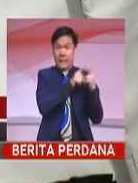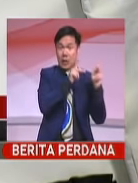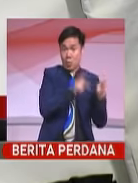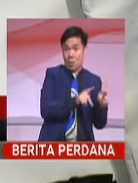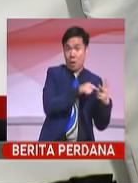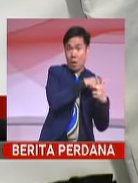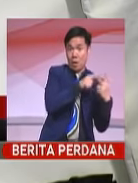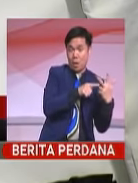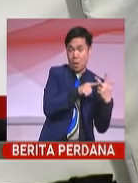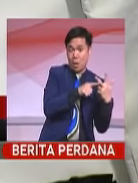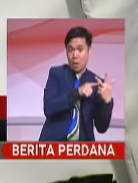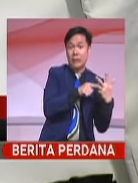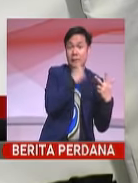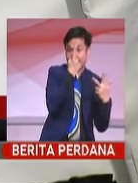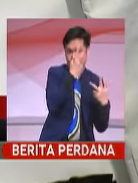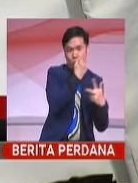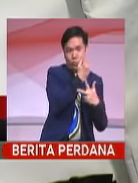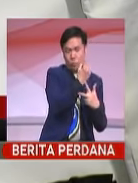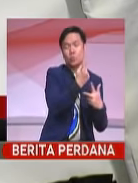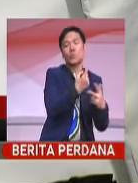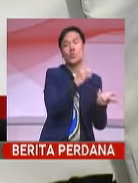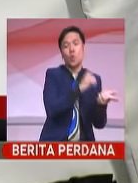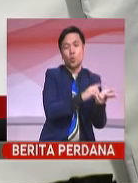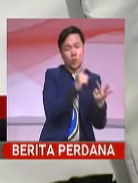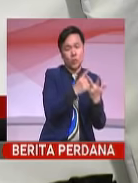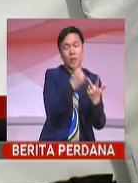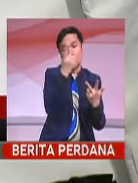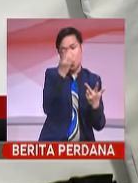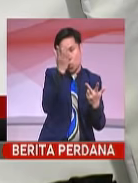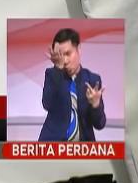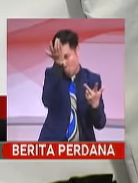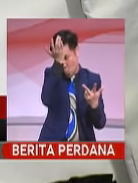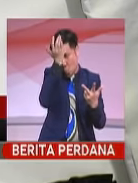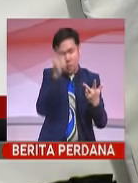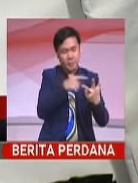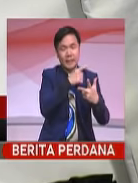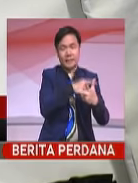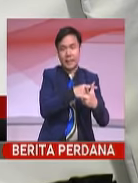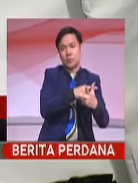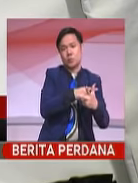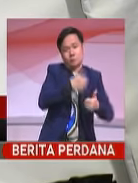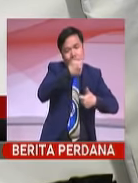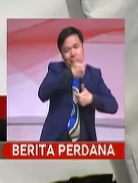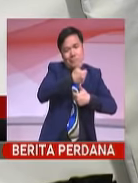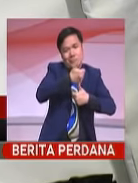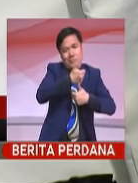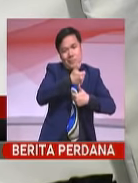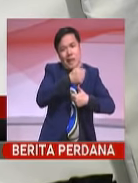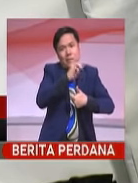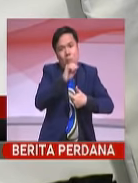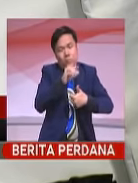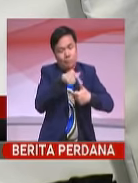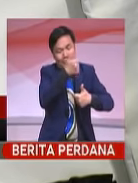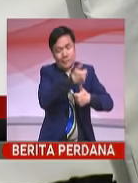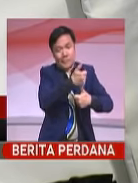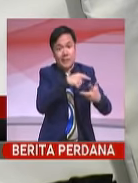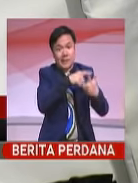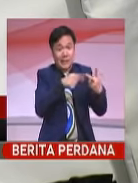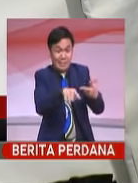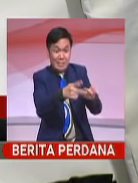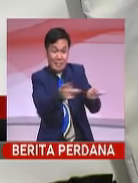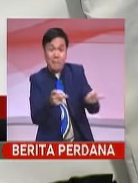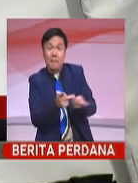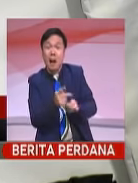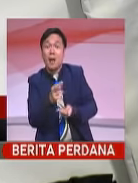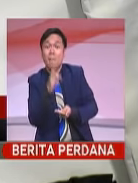yang terdiri daripada seorang doktor, seorang jururawat dan seorang pembantu perubatan dibenarkan berada di dalam ini, iaitu di zon merah